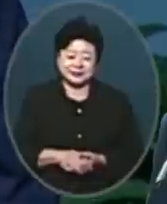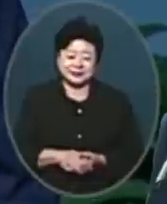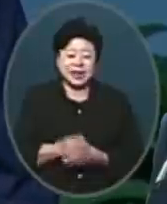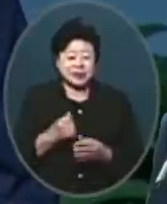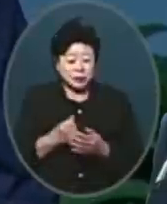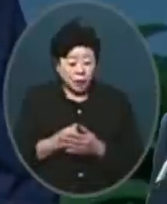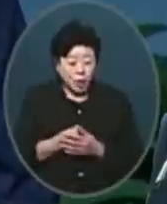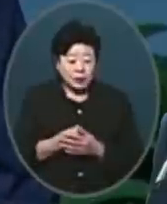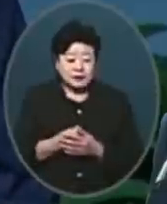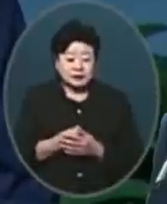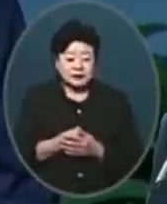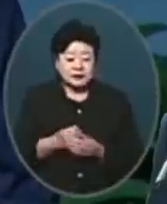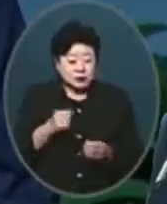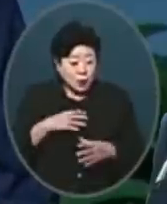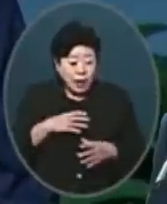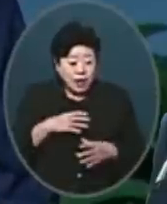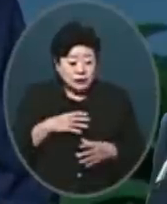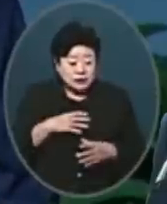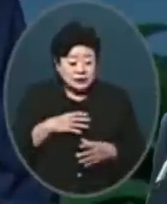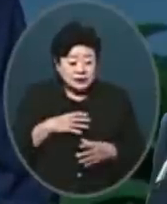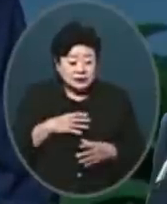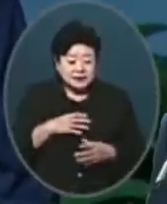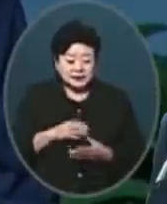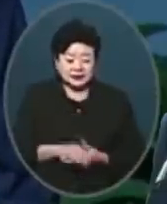그러니 그 놀라운